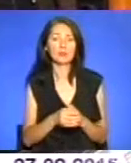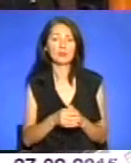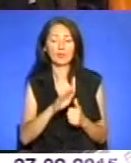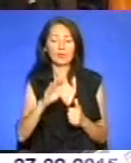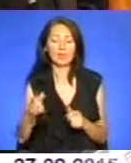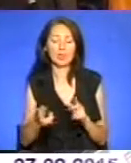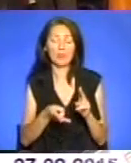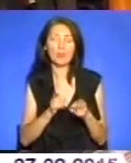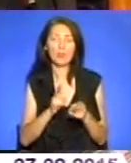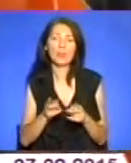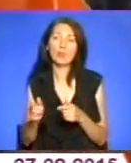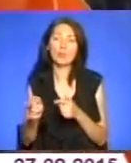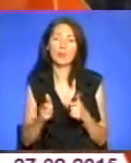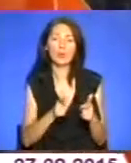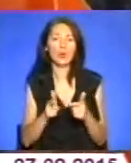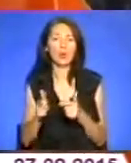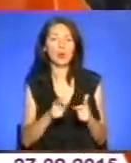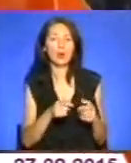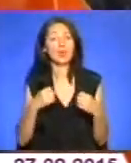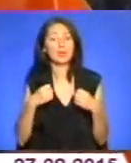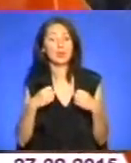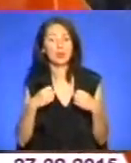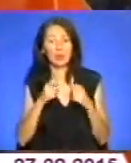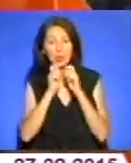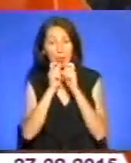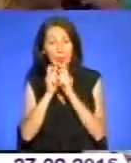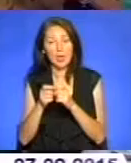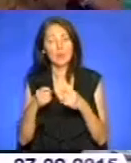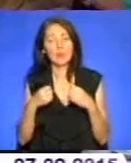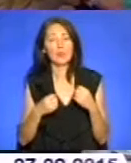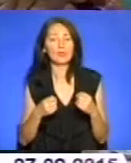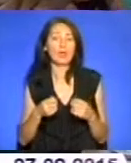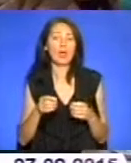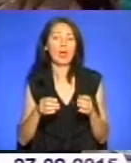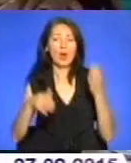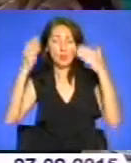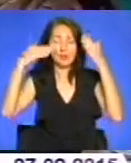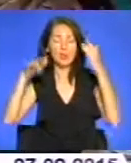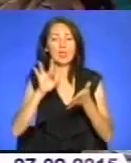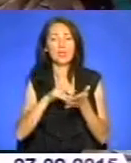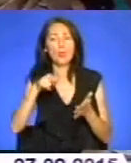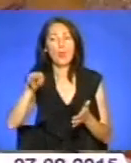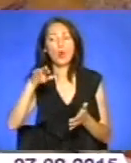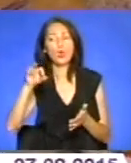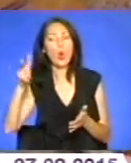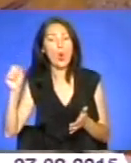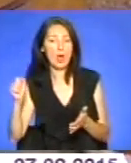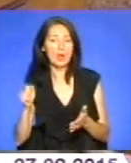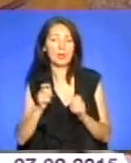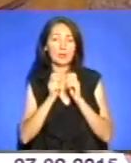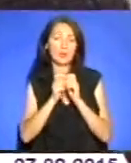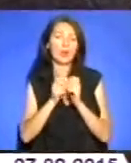Дітям приготували сюрпризи у розважальному центрі «Подоляни». Пригостили смачною піцею, солодощами. Вони подивилися мультики,